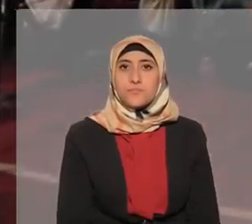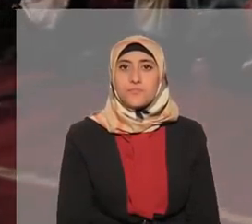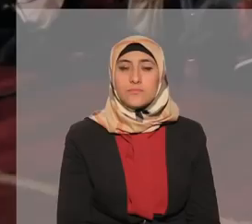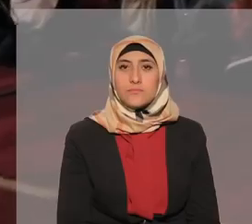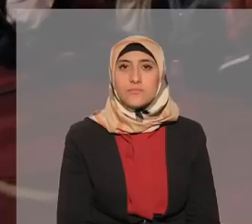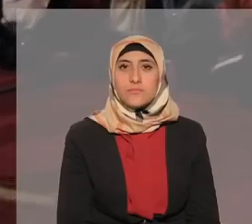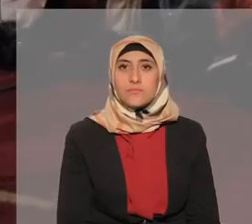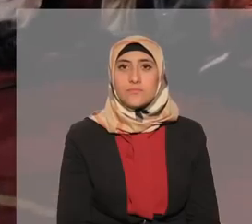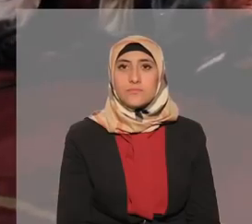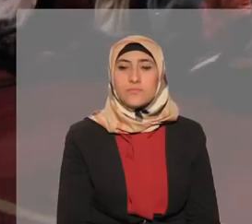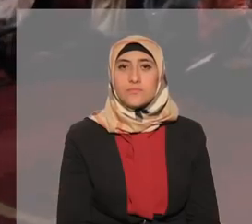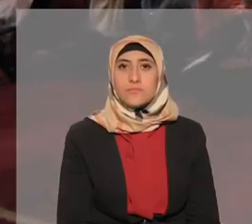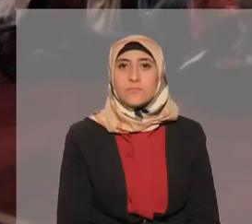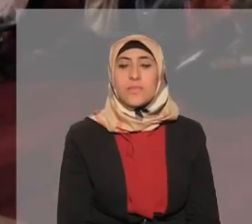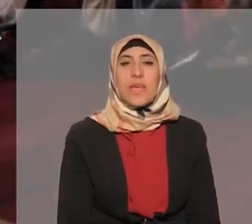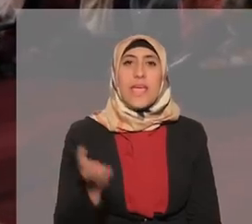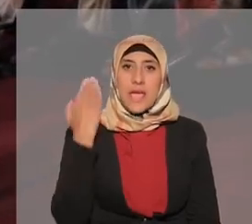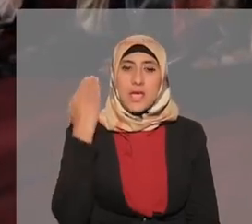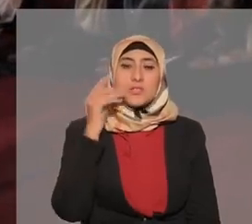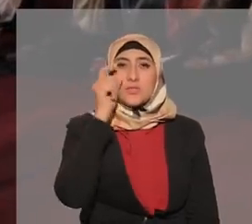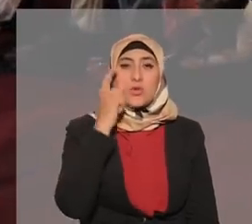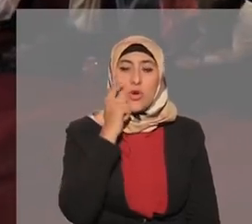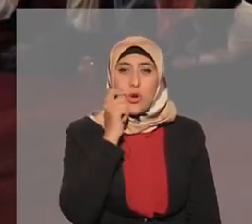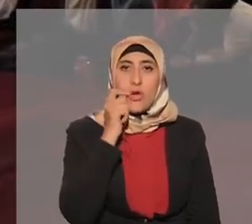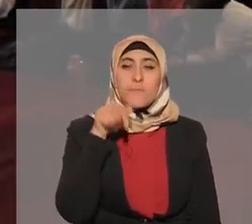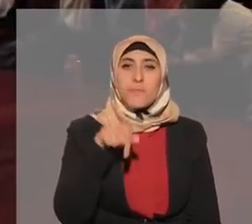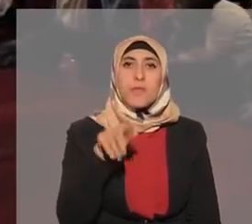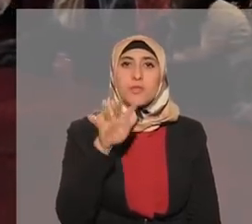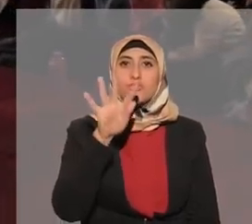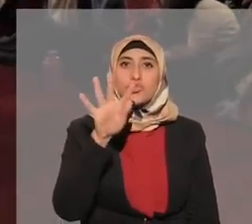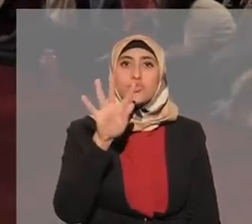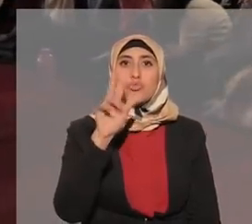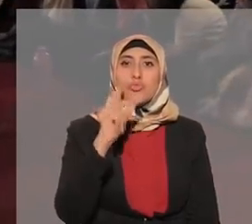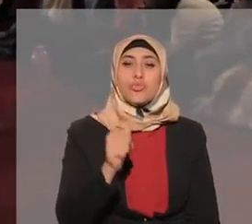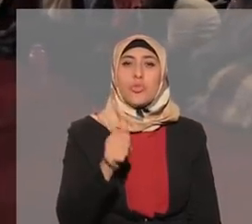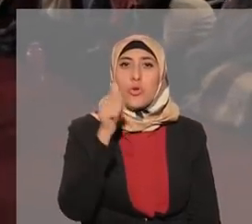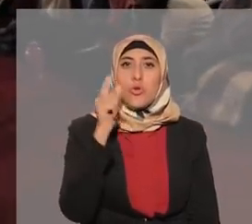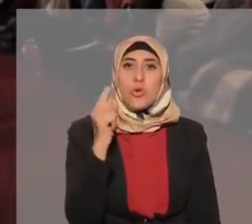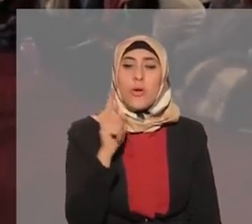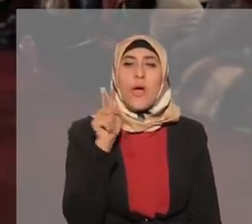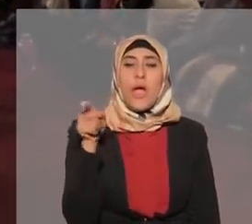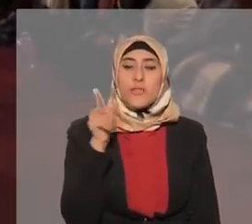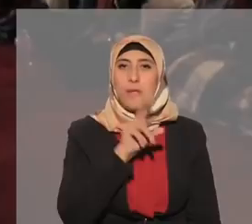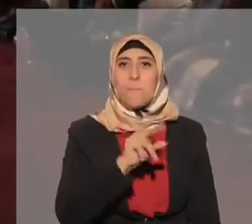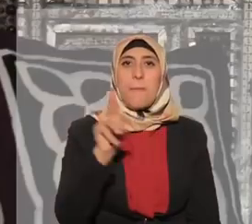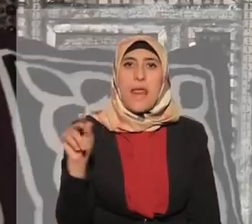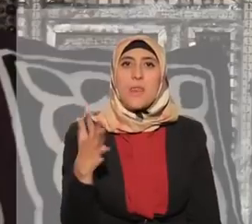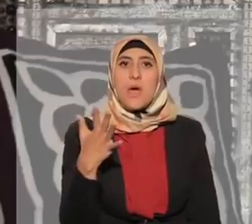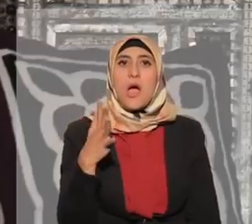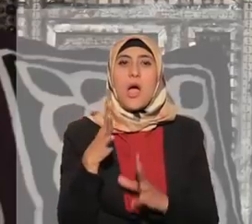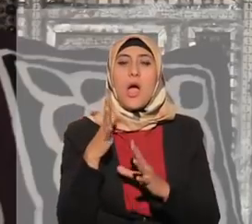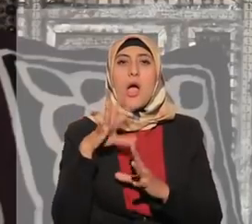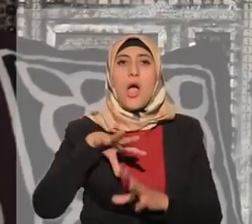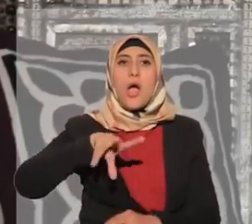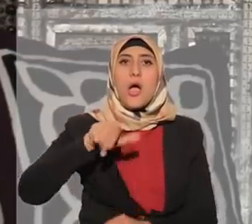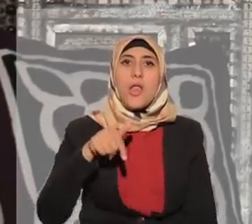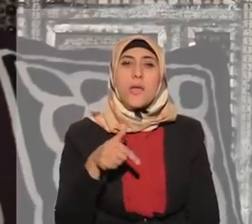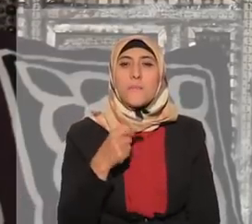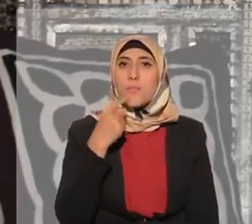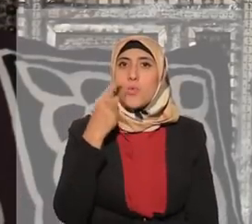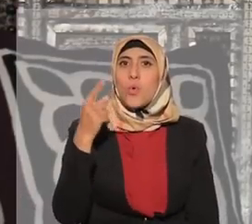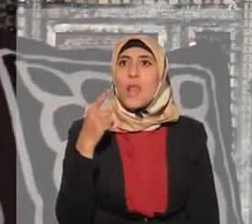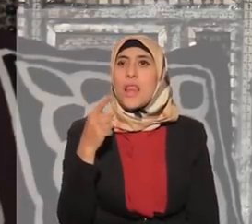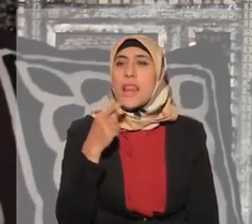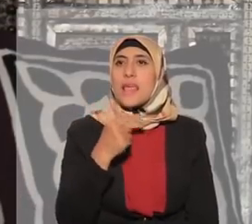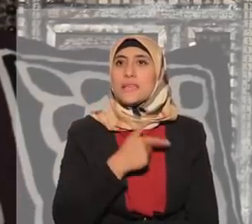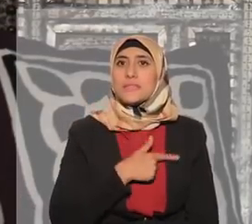اختلاف التعبيرات. فكان رجل من الشطار، يعني من الحرامية، نشال حرامي، اشتهر بلقب